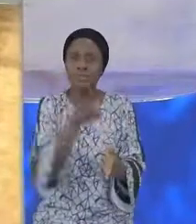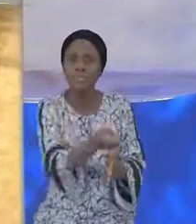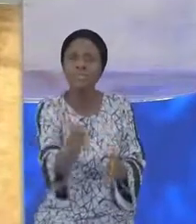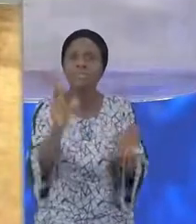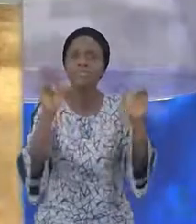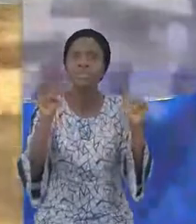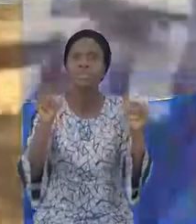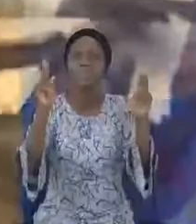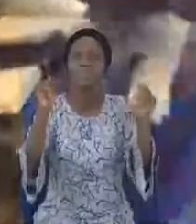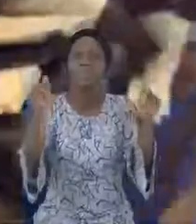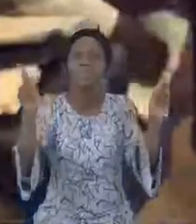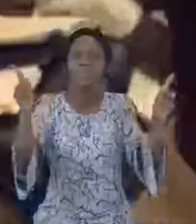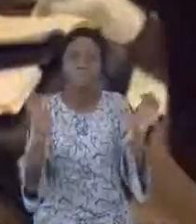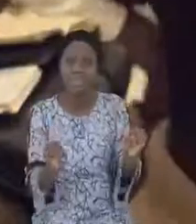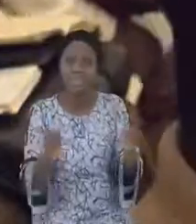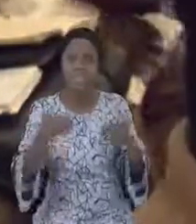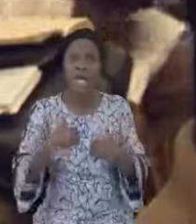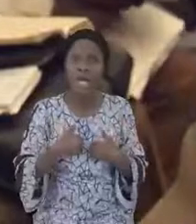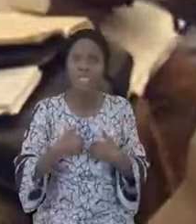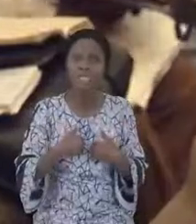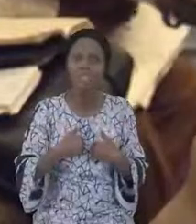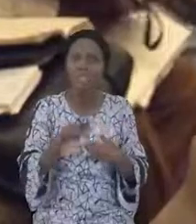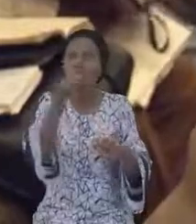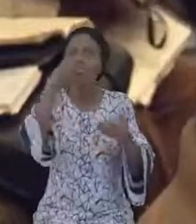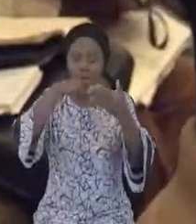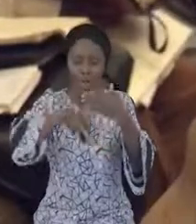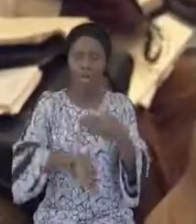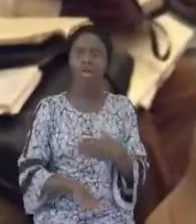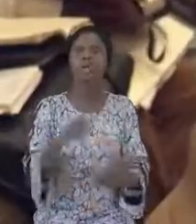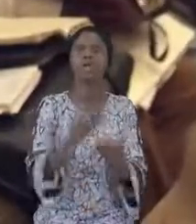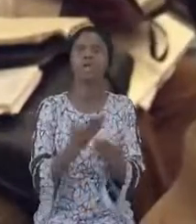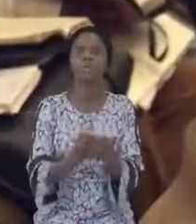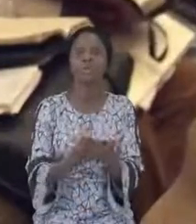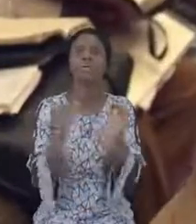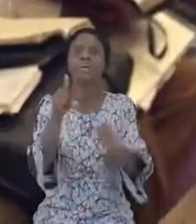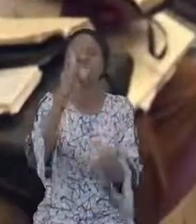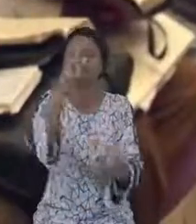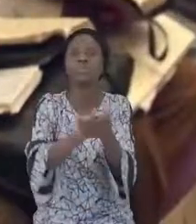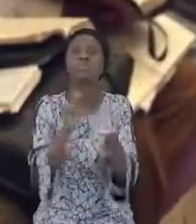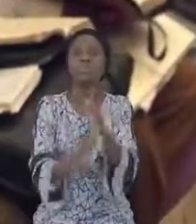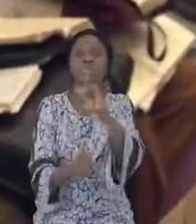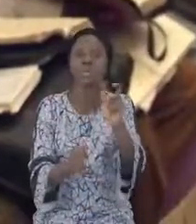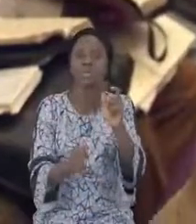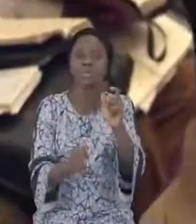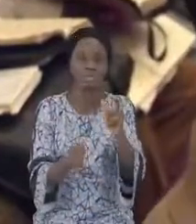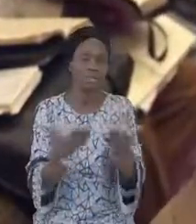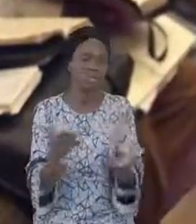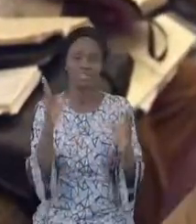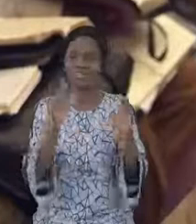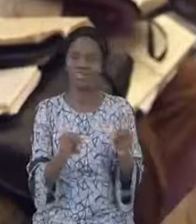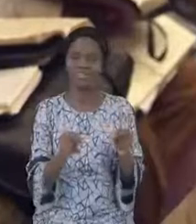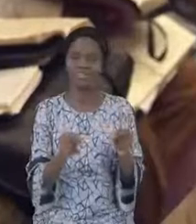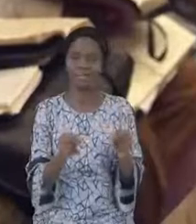a englouti l'argent. Est-ce que vous allez croire à cela? Vous allez accepter cela? Et que